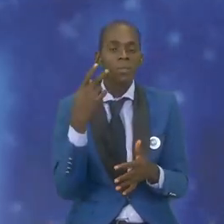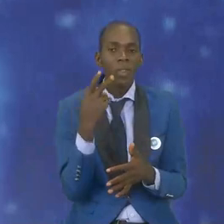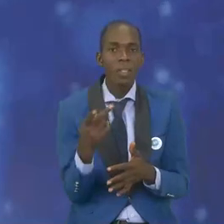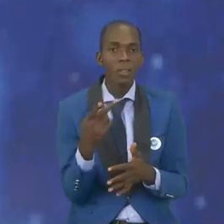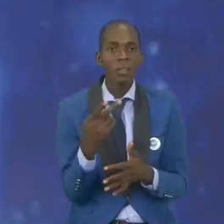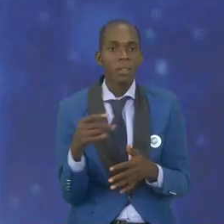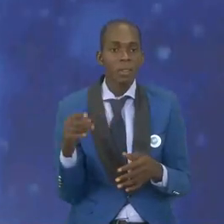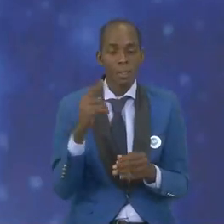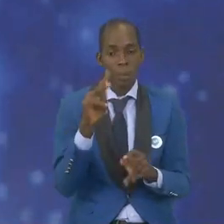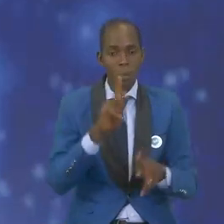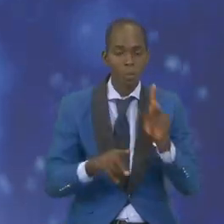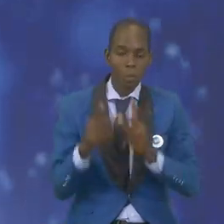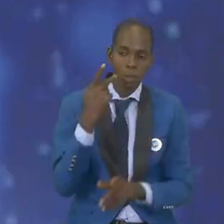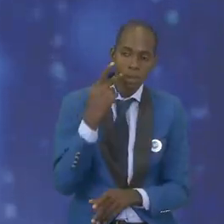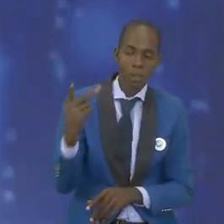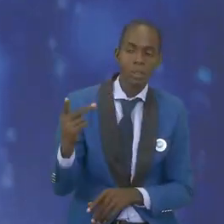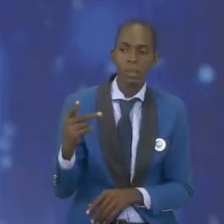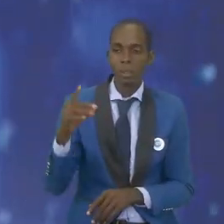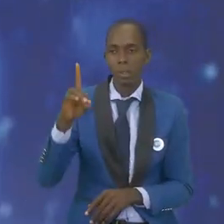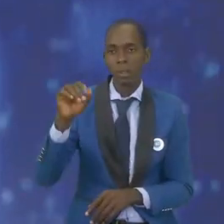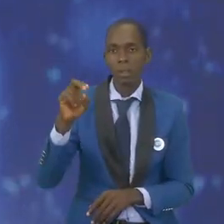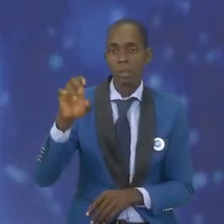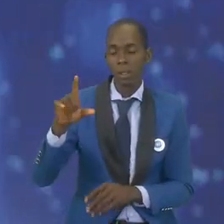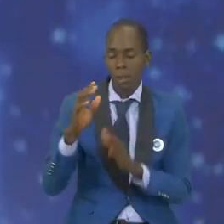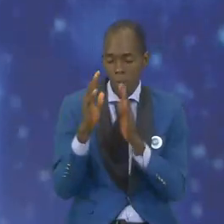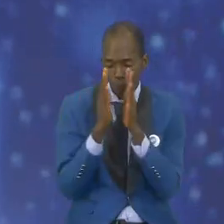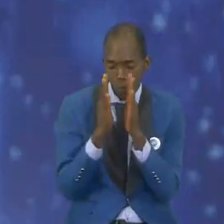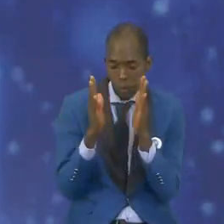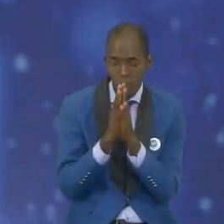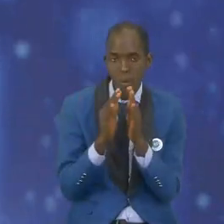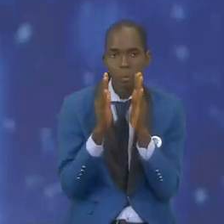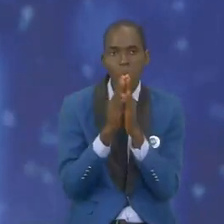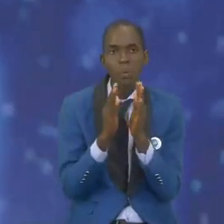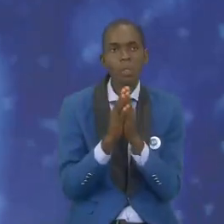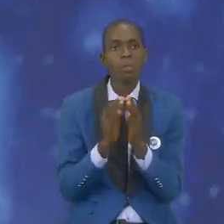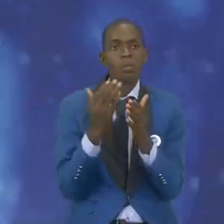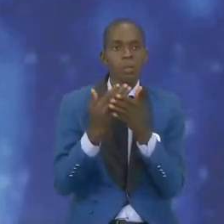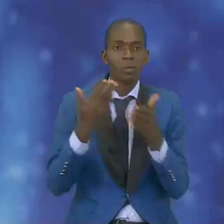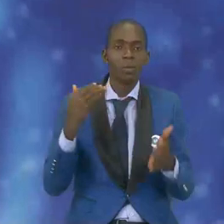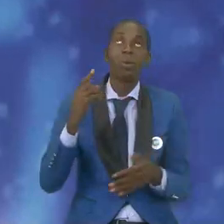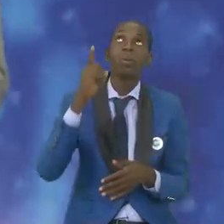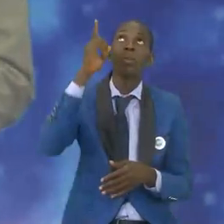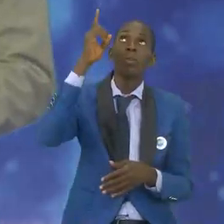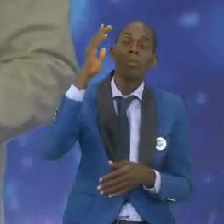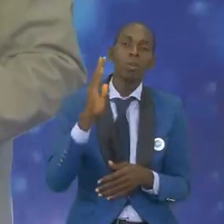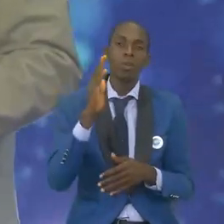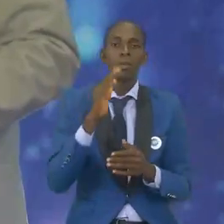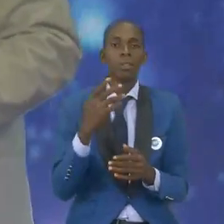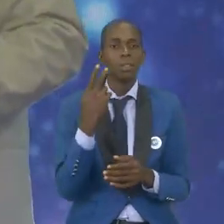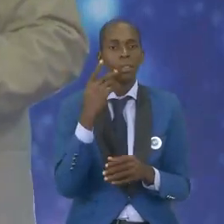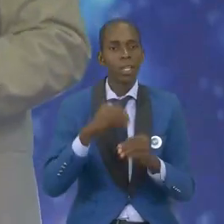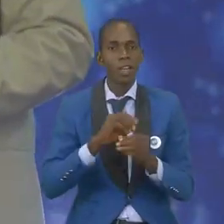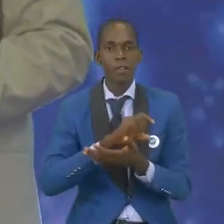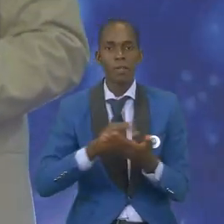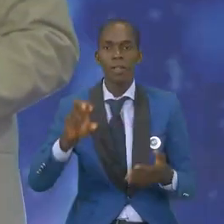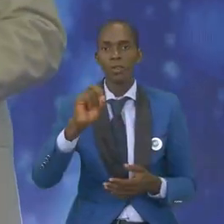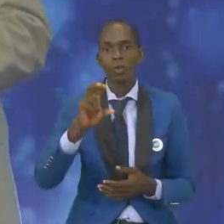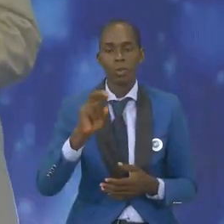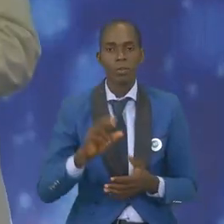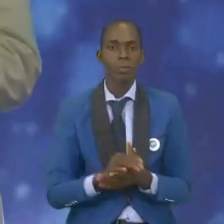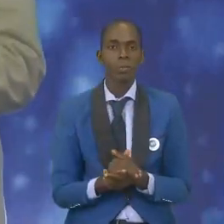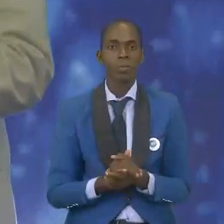S'il veut te clouer, à tout moment, ils peuvent. Ils l'ont vu en train de prier. En train donc d'invoquer son Dieu.